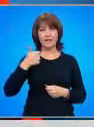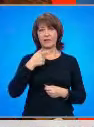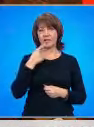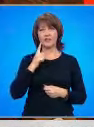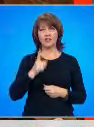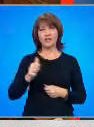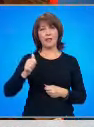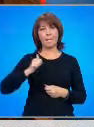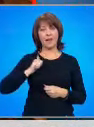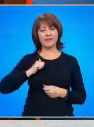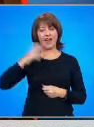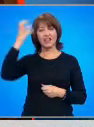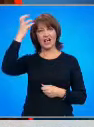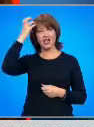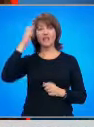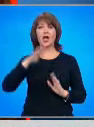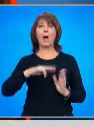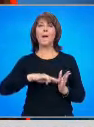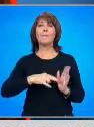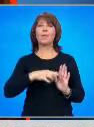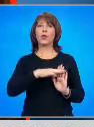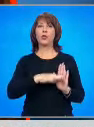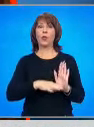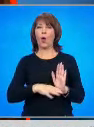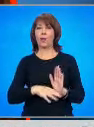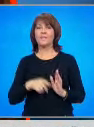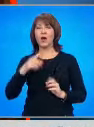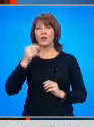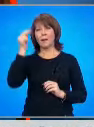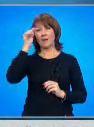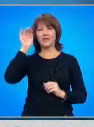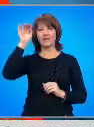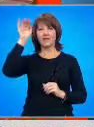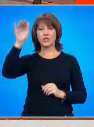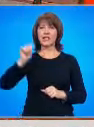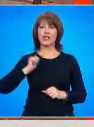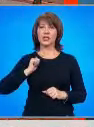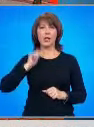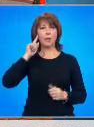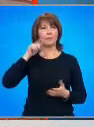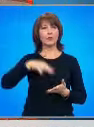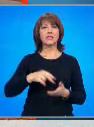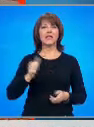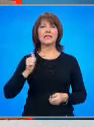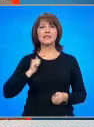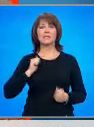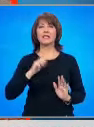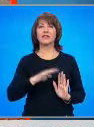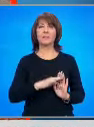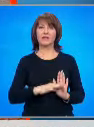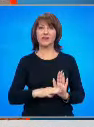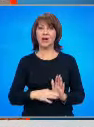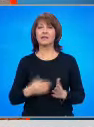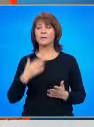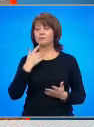се спазва държавния протокол. По време на разговорите от Български възход са защитили позицията да бъдат спазени правилата. По